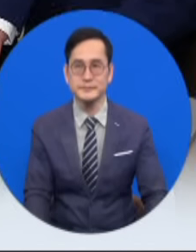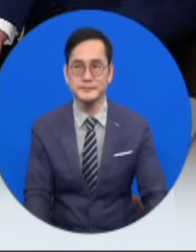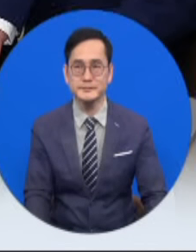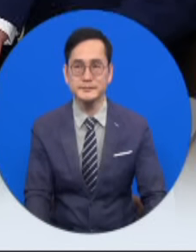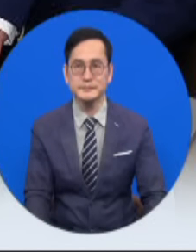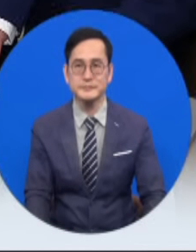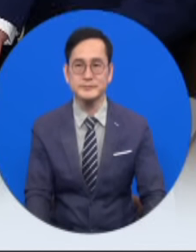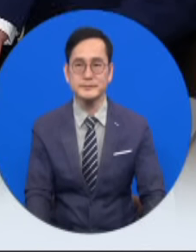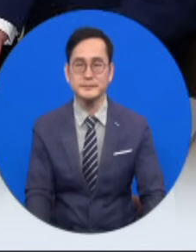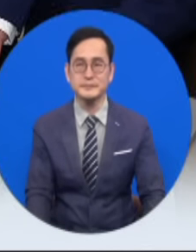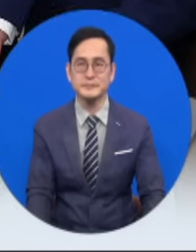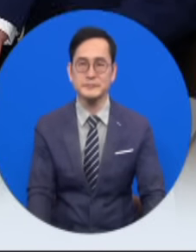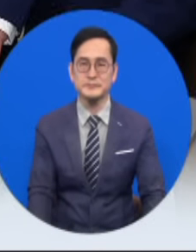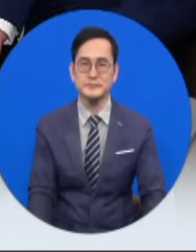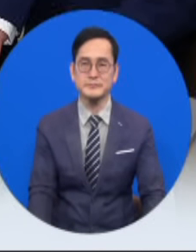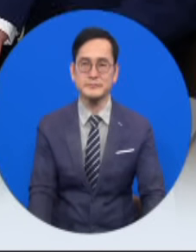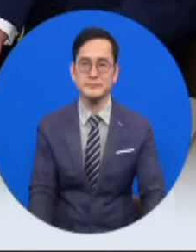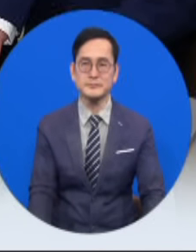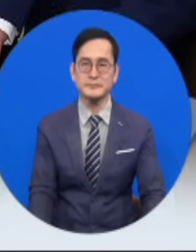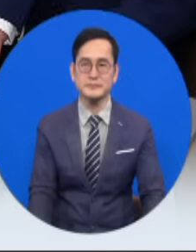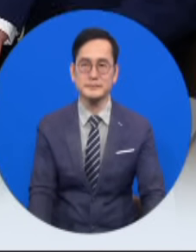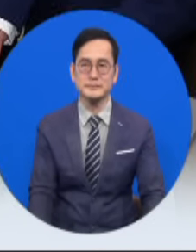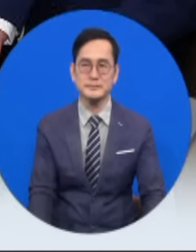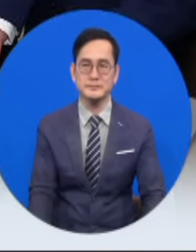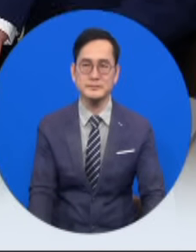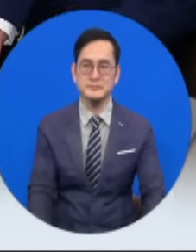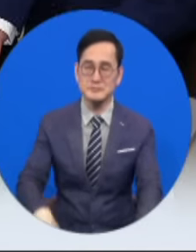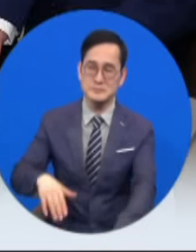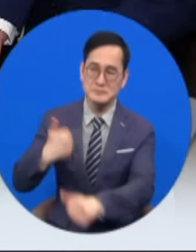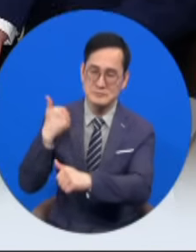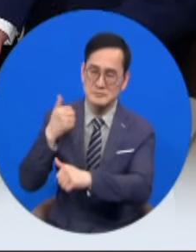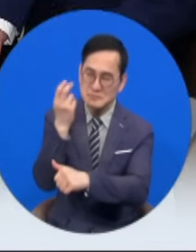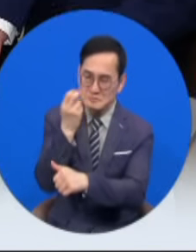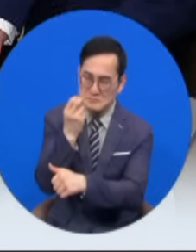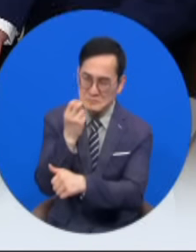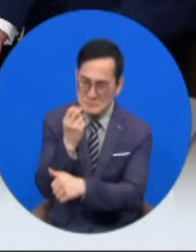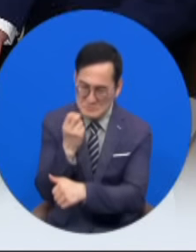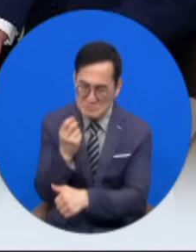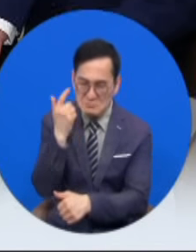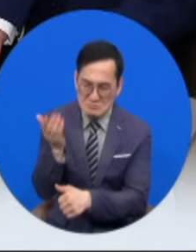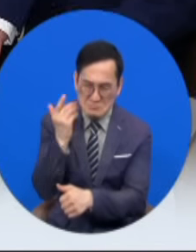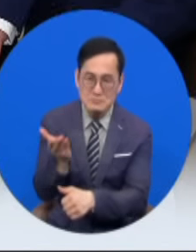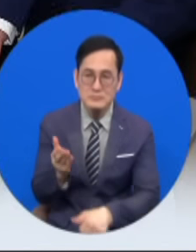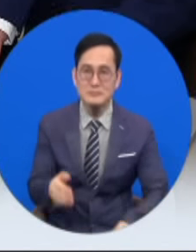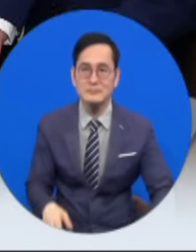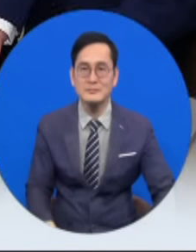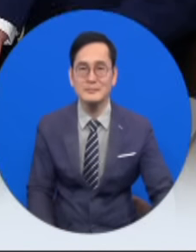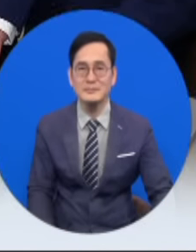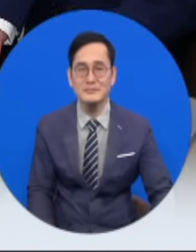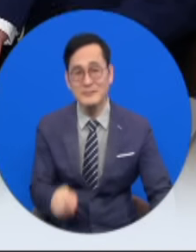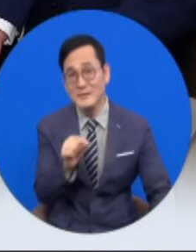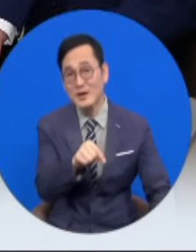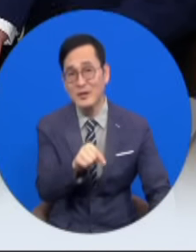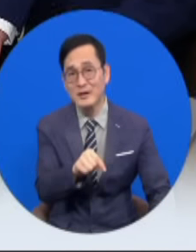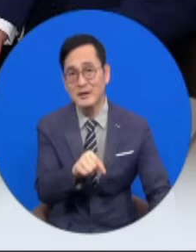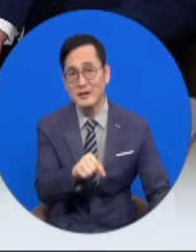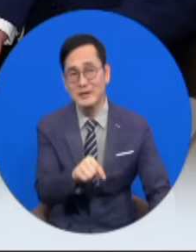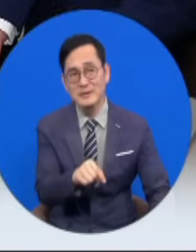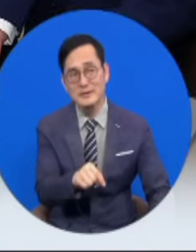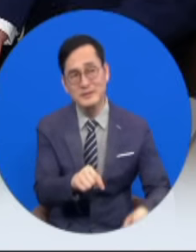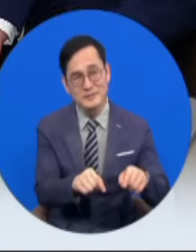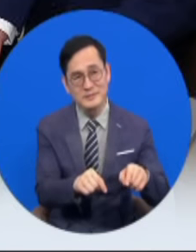탄핵 수의 검사들을 한 명씩 불러서 그들의 잘잘못을 따져 보겠다고 했어요 그런데 민주당 법사 위원 중에는 대장동 변호인 출신